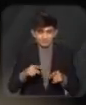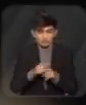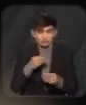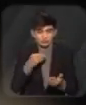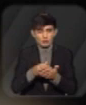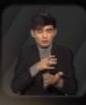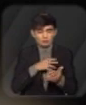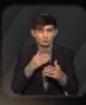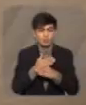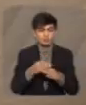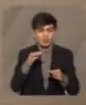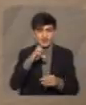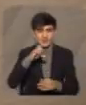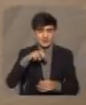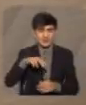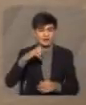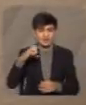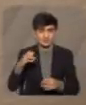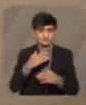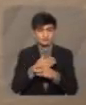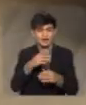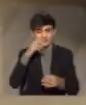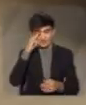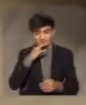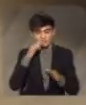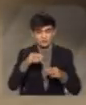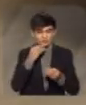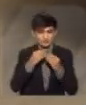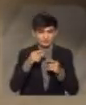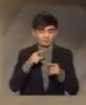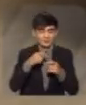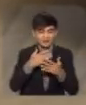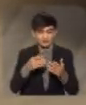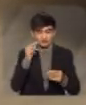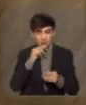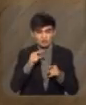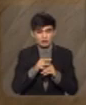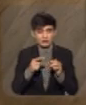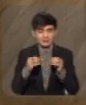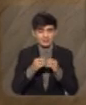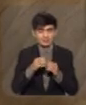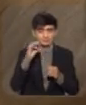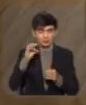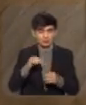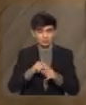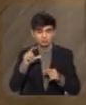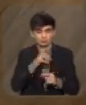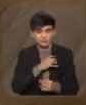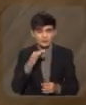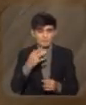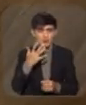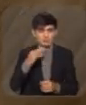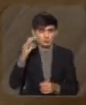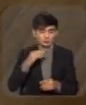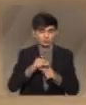дороже по данным ls цены на продукты в казахстане выросли за год на девять целых семь десятых процента на непродовольственные товары более чем на пять